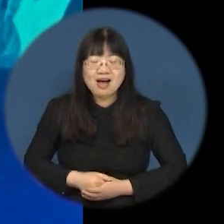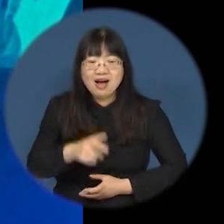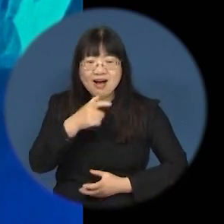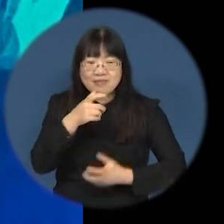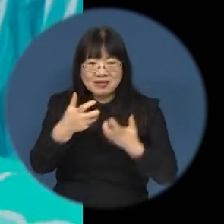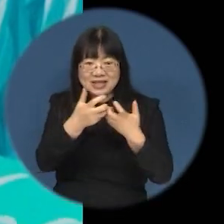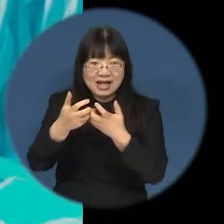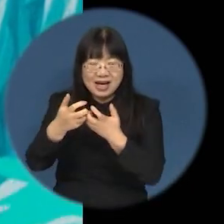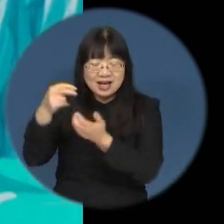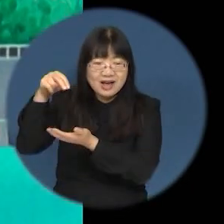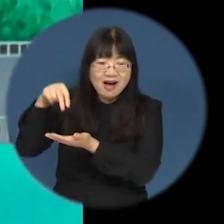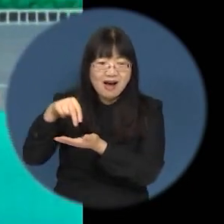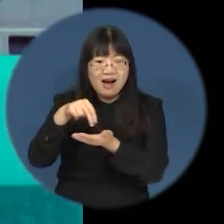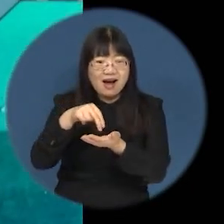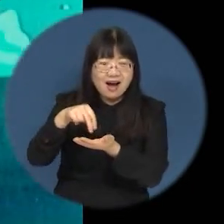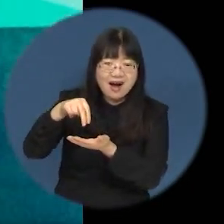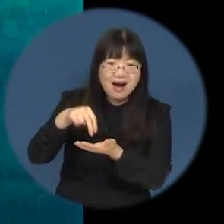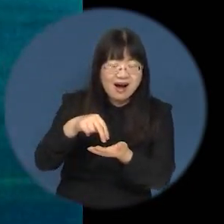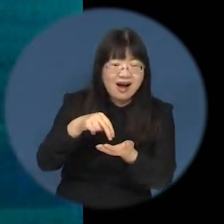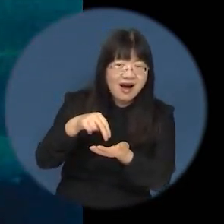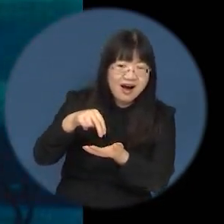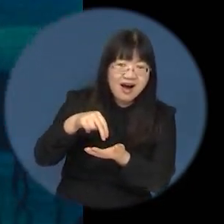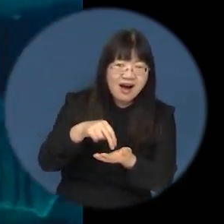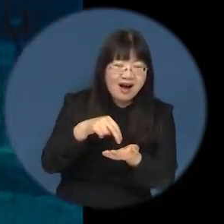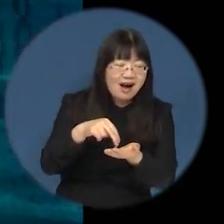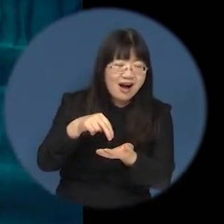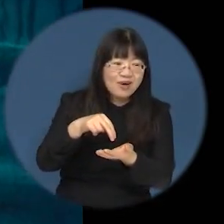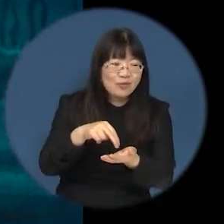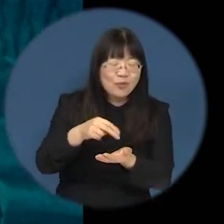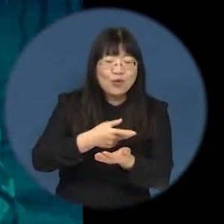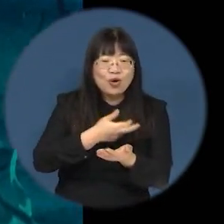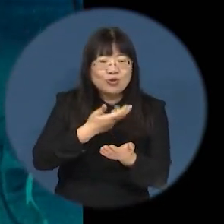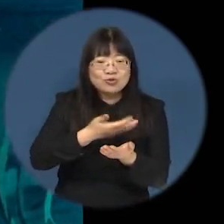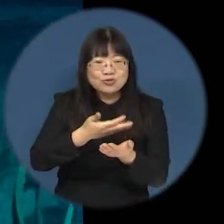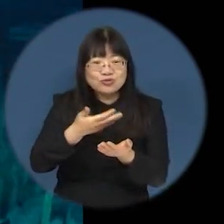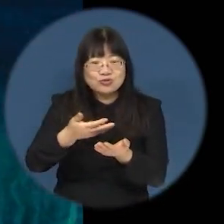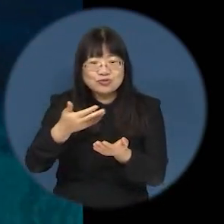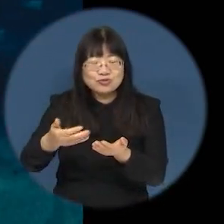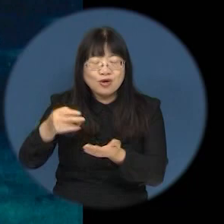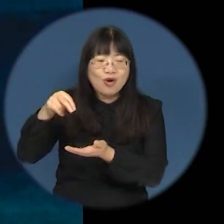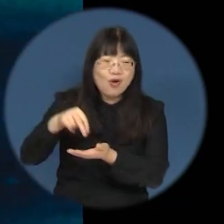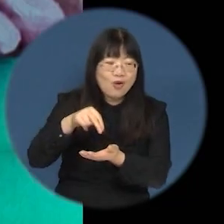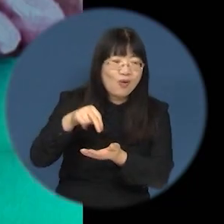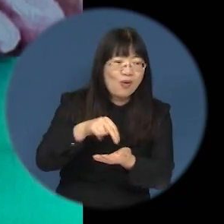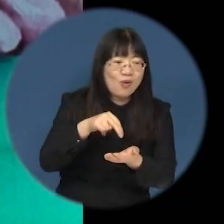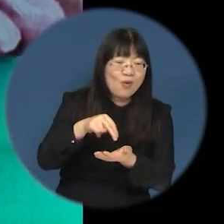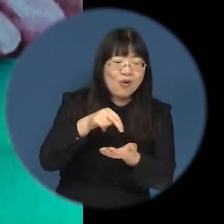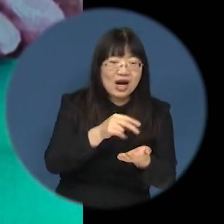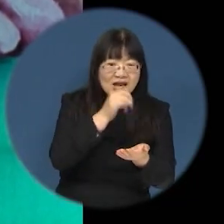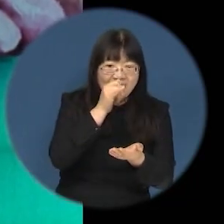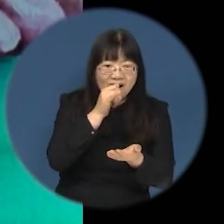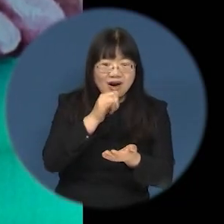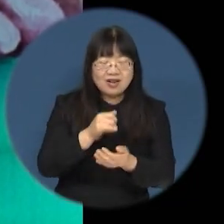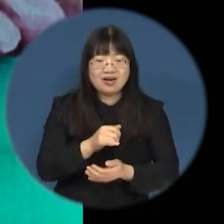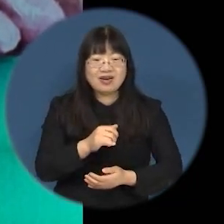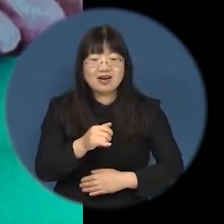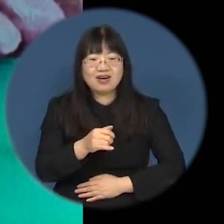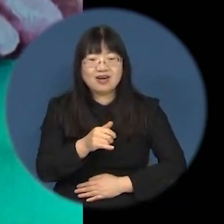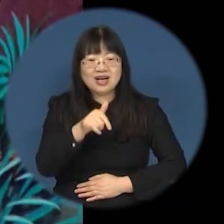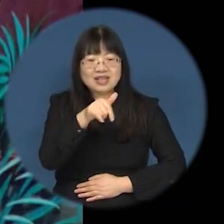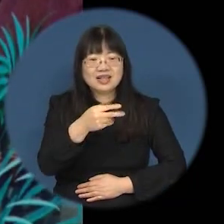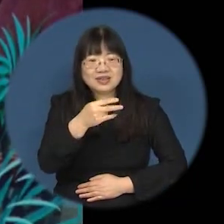타고 한강을 통해서 이렇게 중량체를 거쳐서 여기까지 흘러온 거예요. 그렇죠. 흘러온 것을 이제 그 영희하고 철수가 발견을